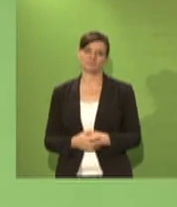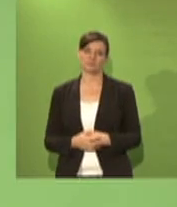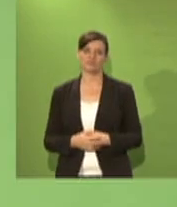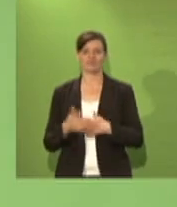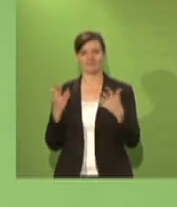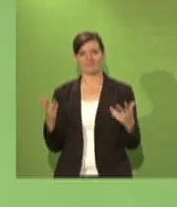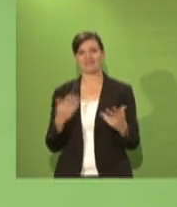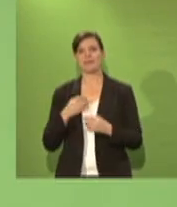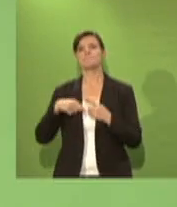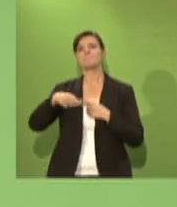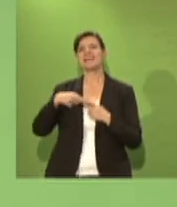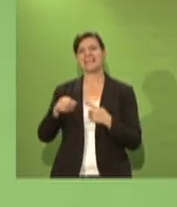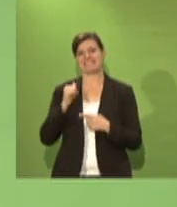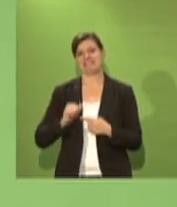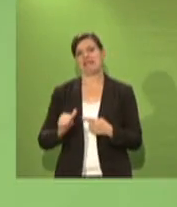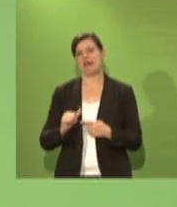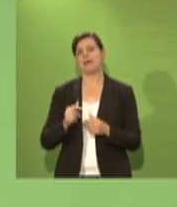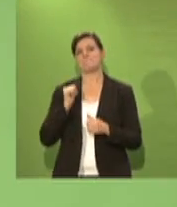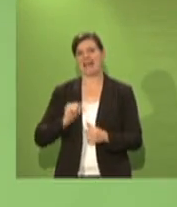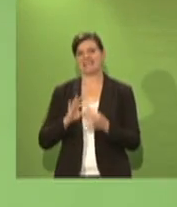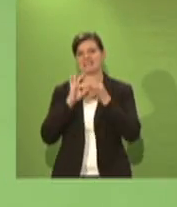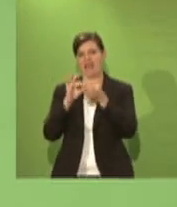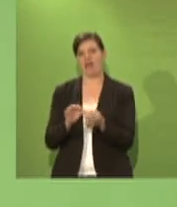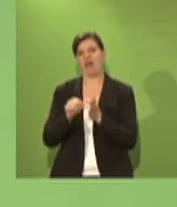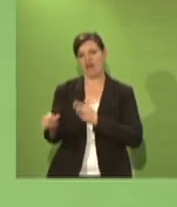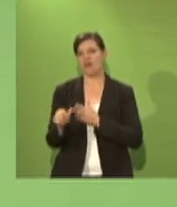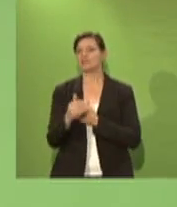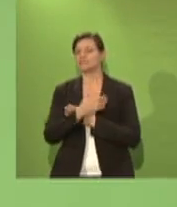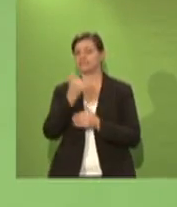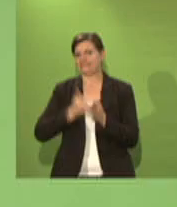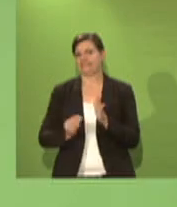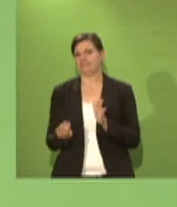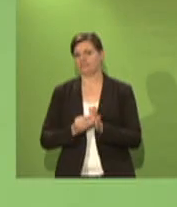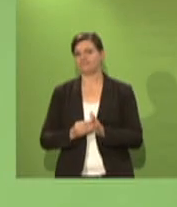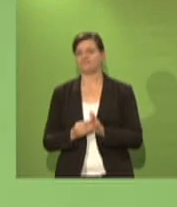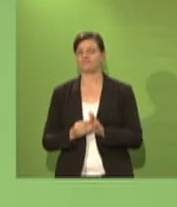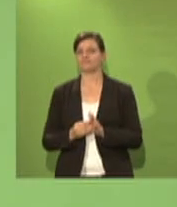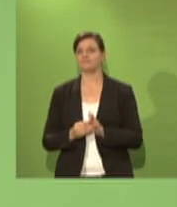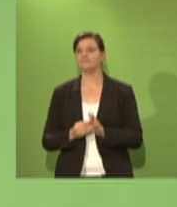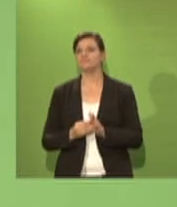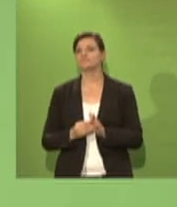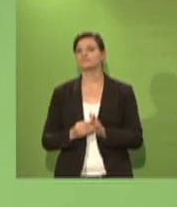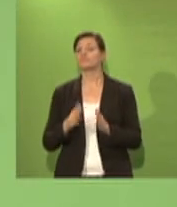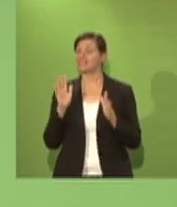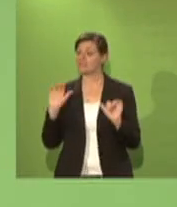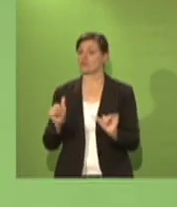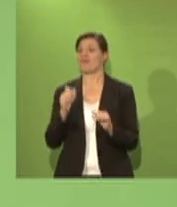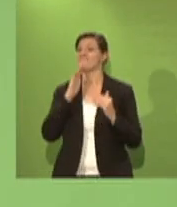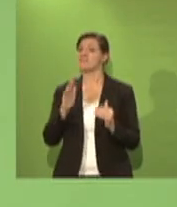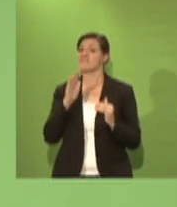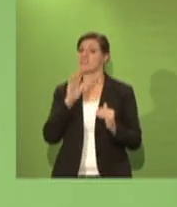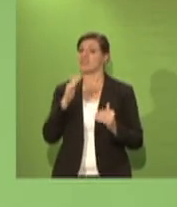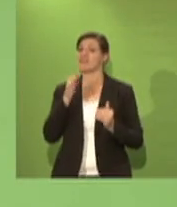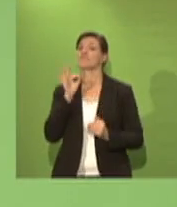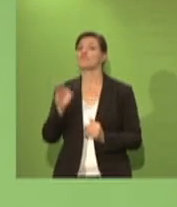die Mandatsträgerbeiträge. Das ist gemäß Beschluss eingebracht. Ich sage auch hier immer, vielen, vielen Dank für die